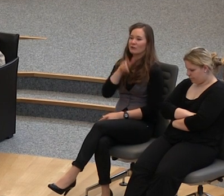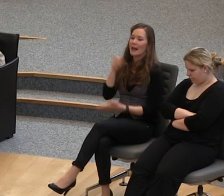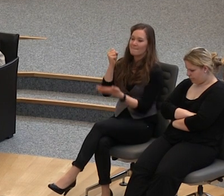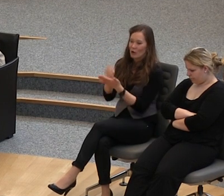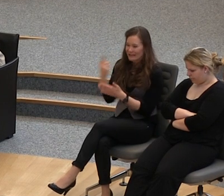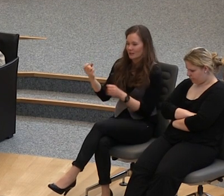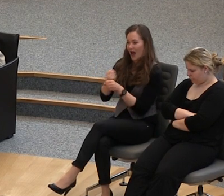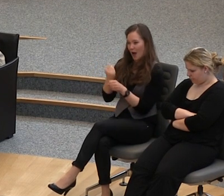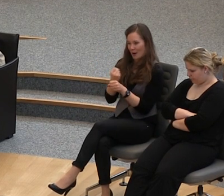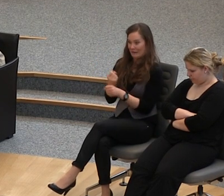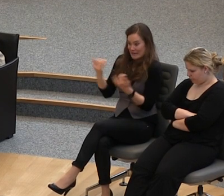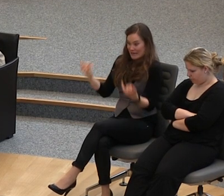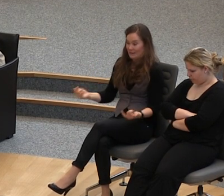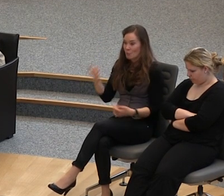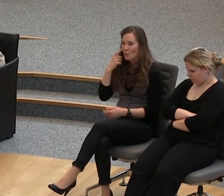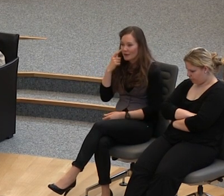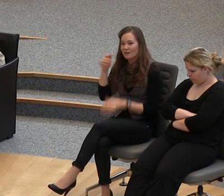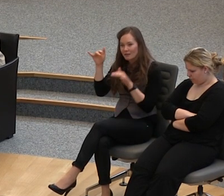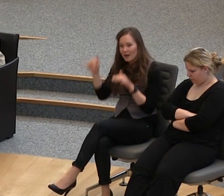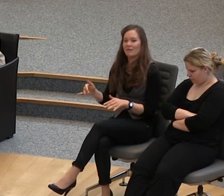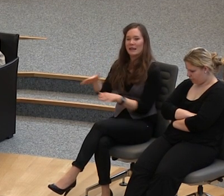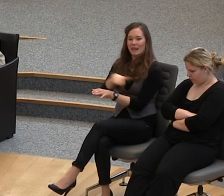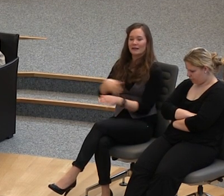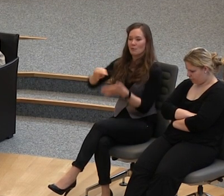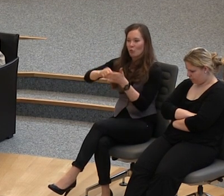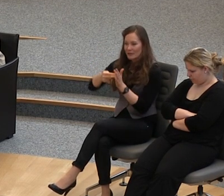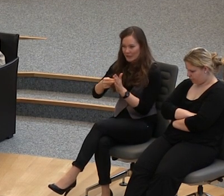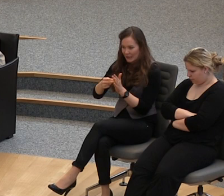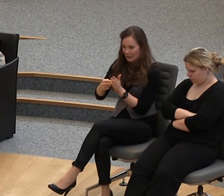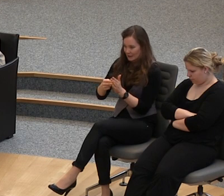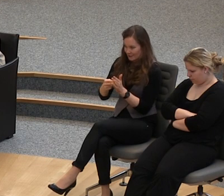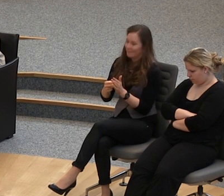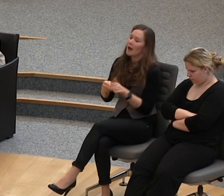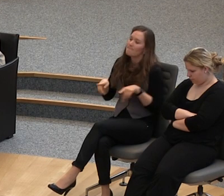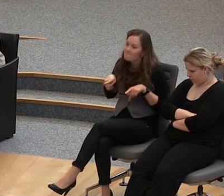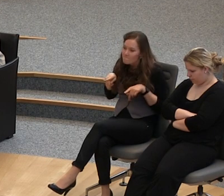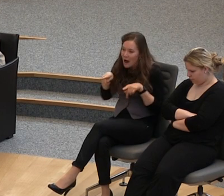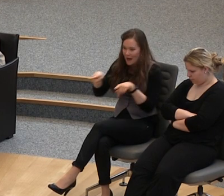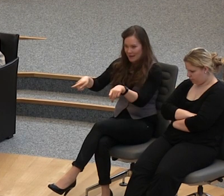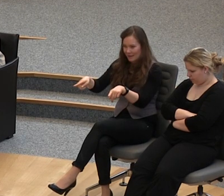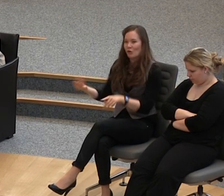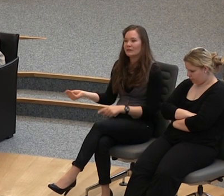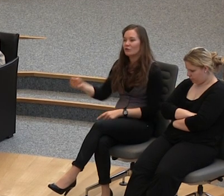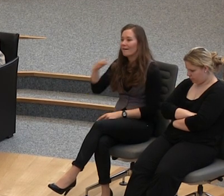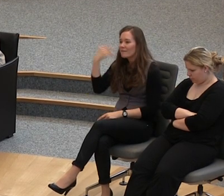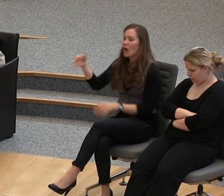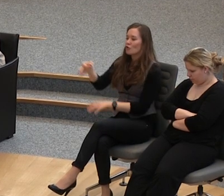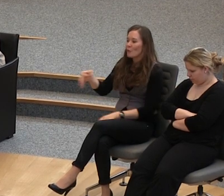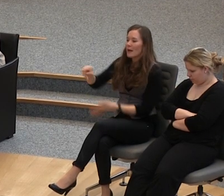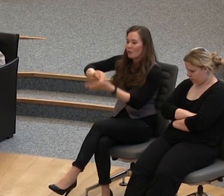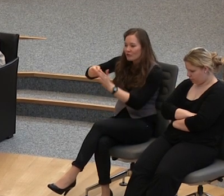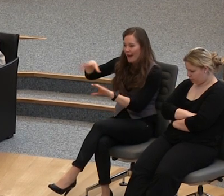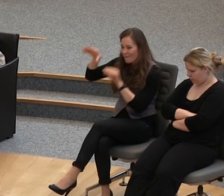gearbeitet und ist jetzt neben der Landespolitik auch, oder hat neben der landespolitischen Erfahrung auch viel